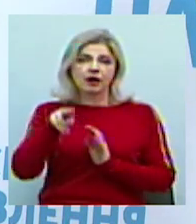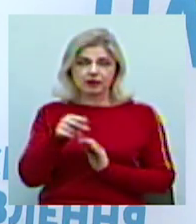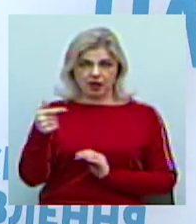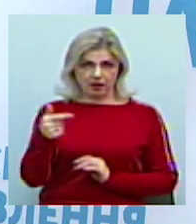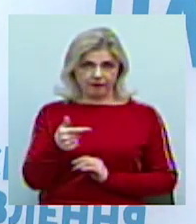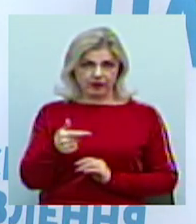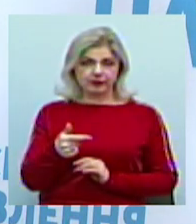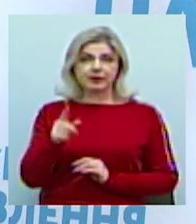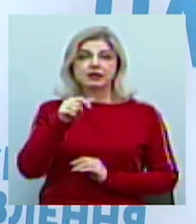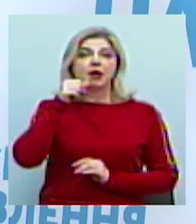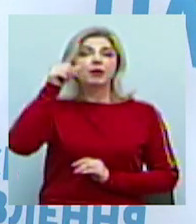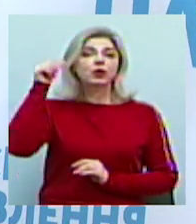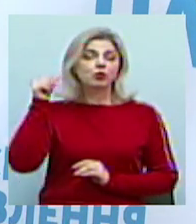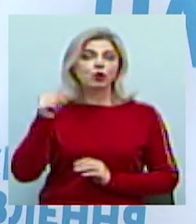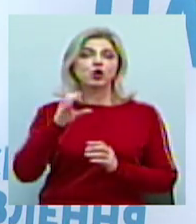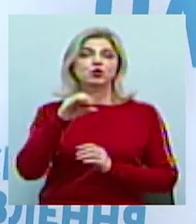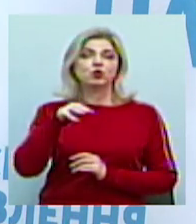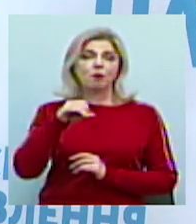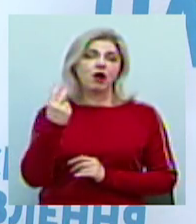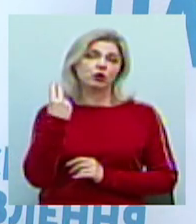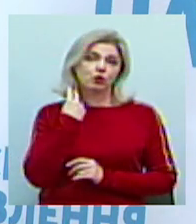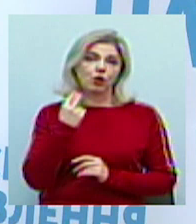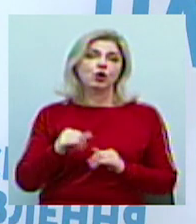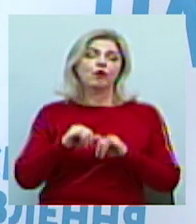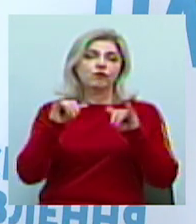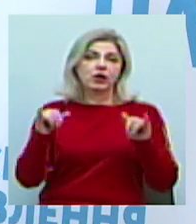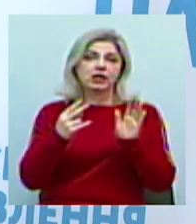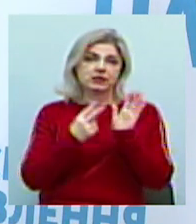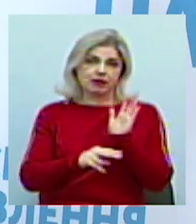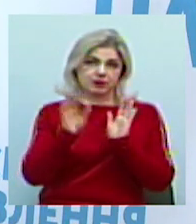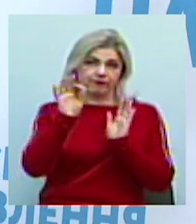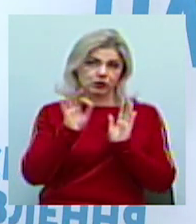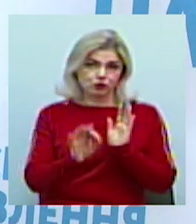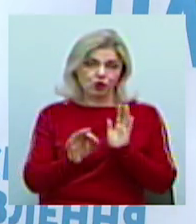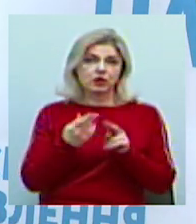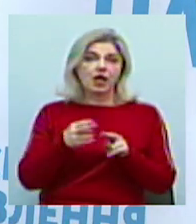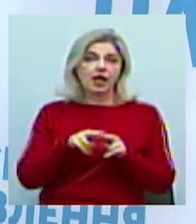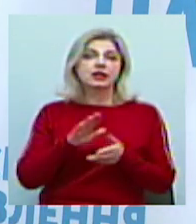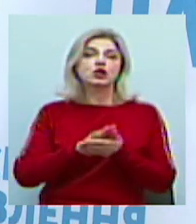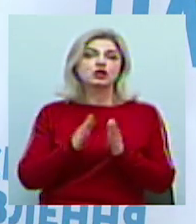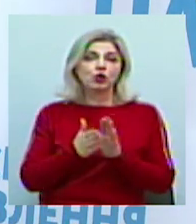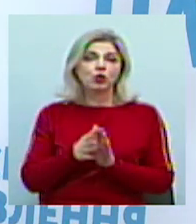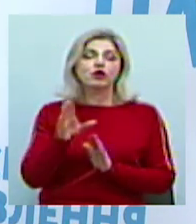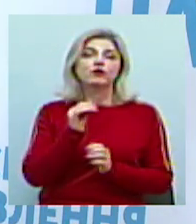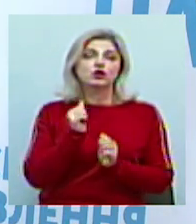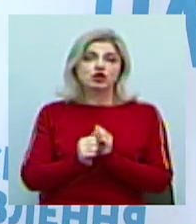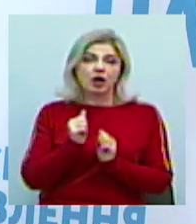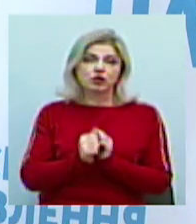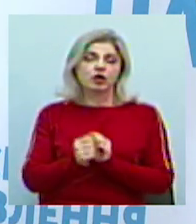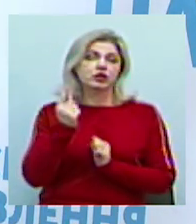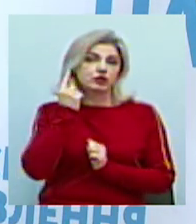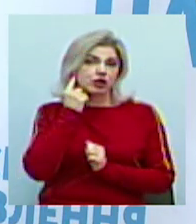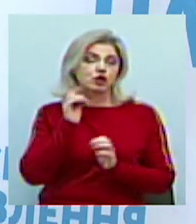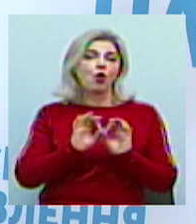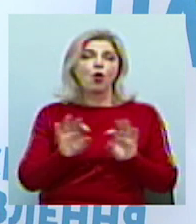гривень. За минулий рік сума заборгованості зросла на 70%. У цій ситуації все частіше лунають